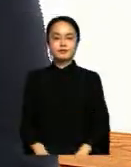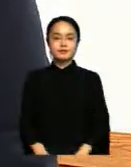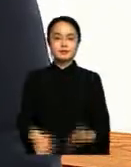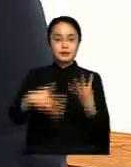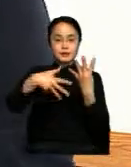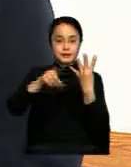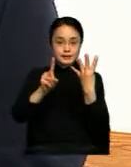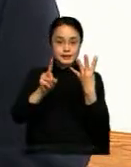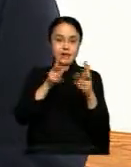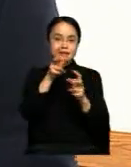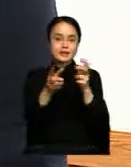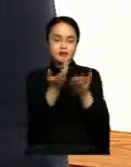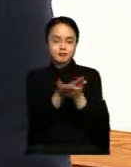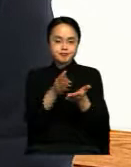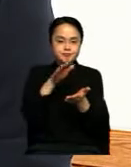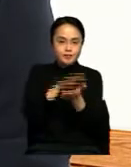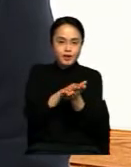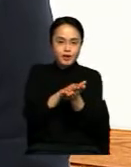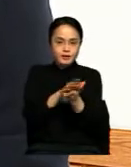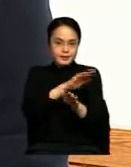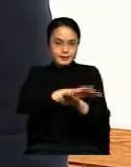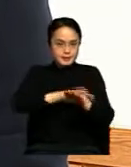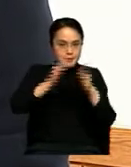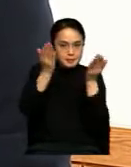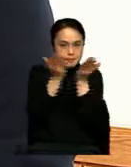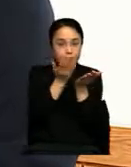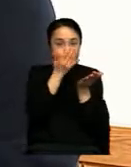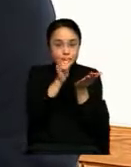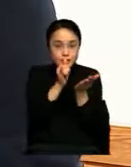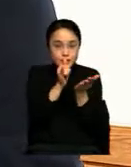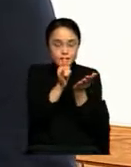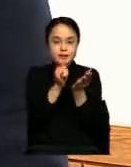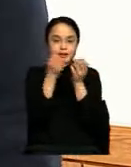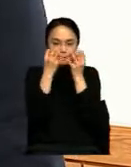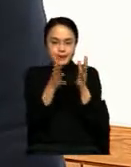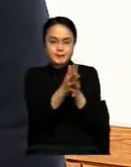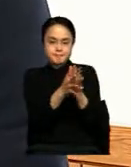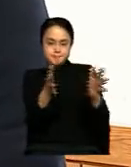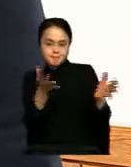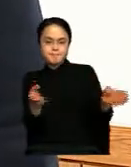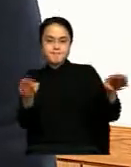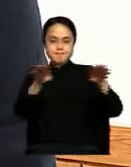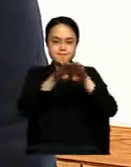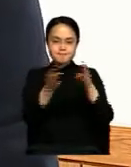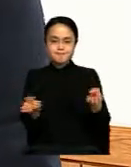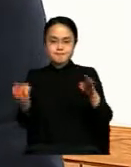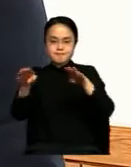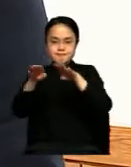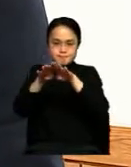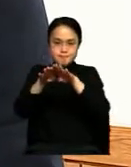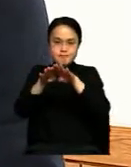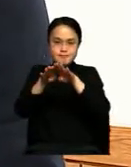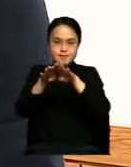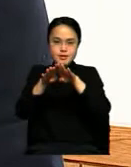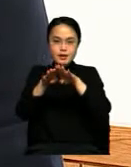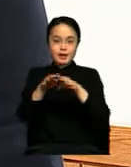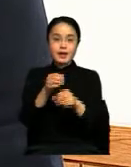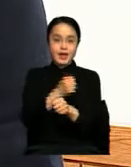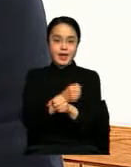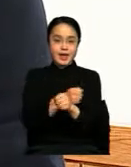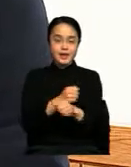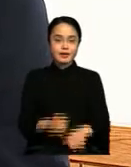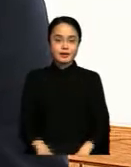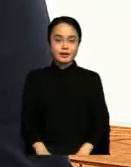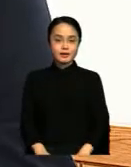사랑으로 생각해 걸맞는 ict 융복합 시설들 특히 부 야 이라든지 그 2r ai